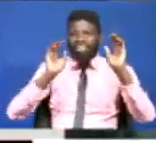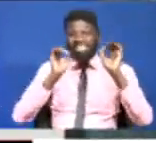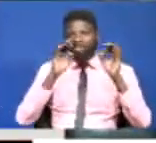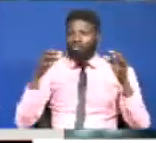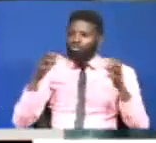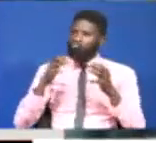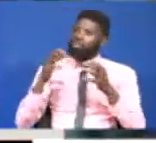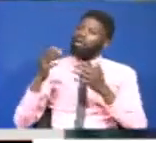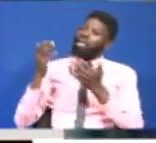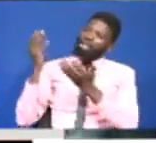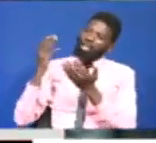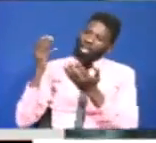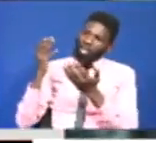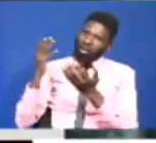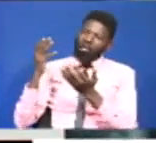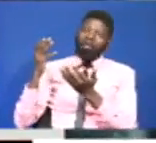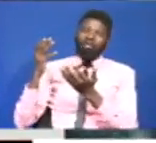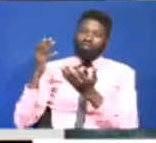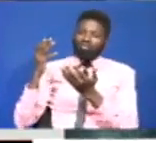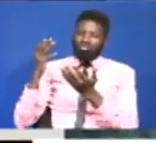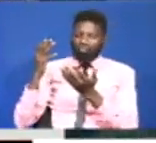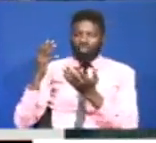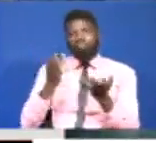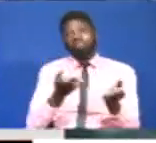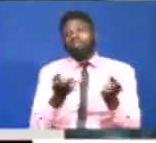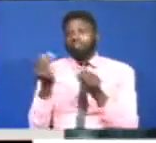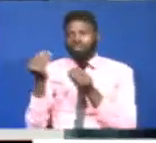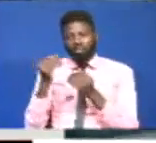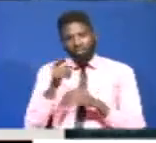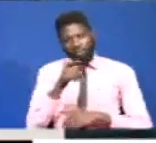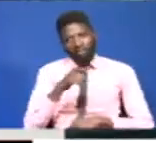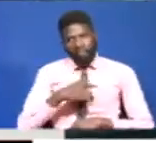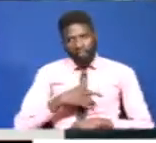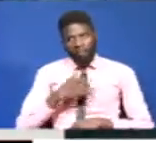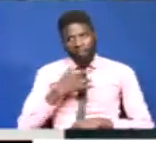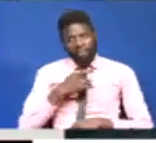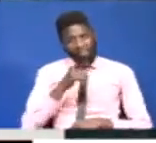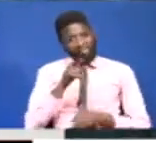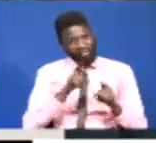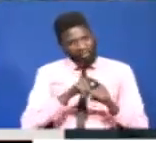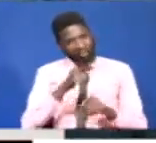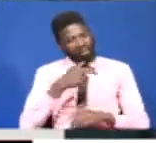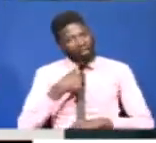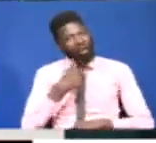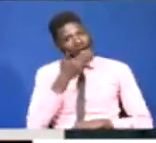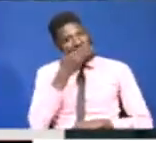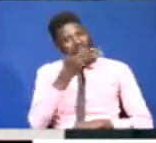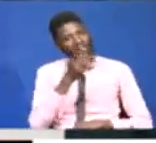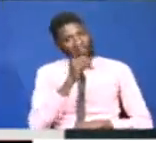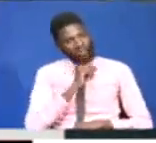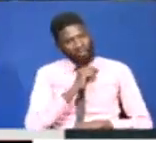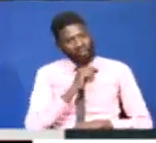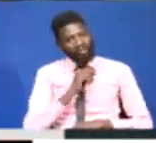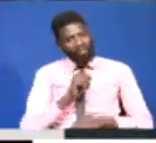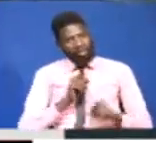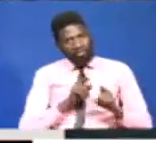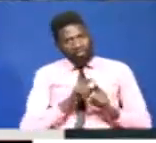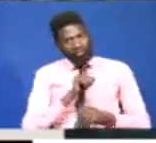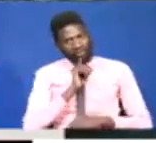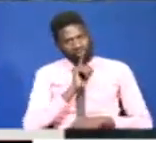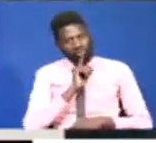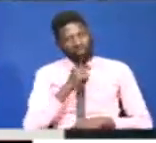watoke nchini mwao. Na mnaona hiyo ndio nafikiri nimejibia dada yangu hapa, na nimesema